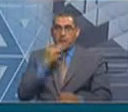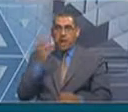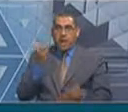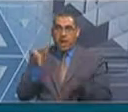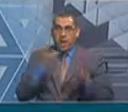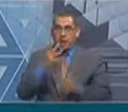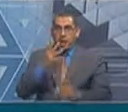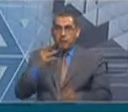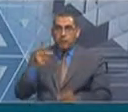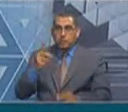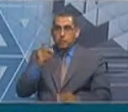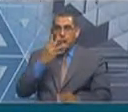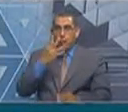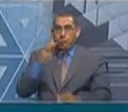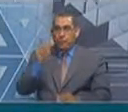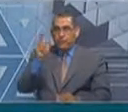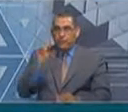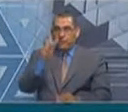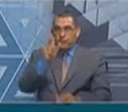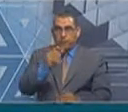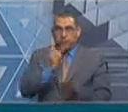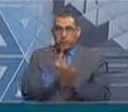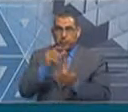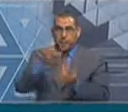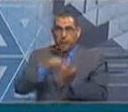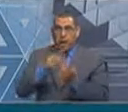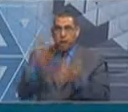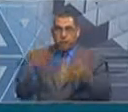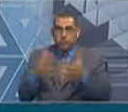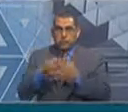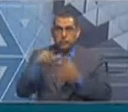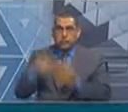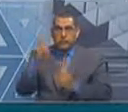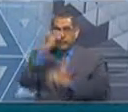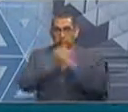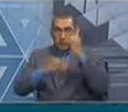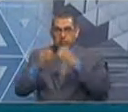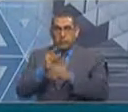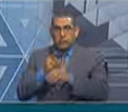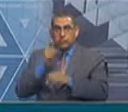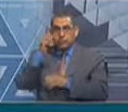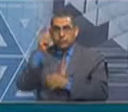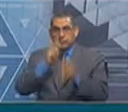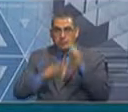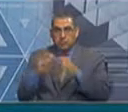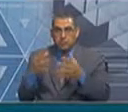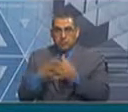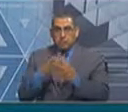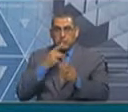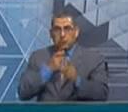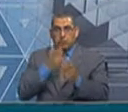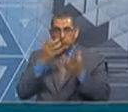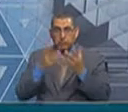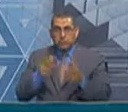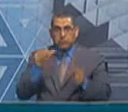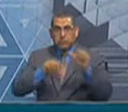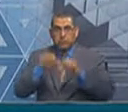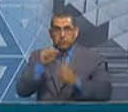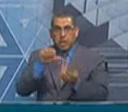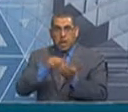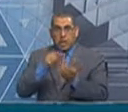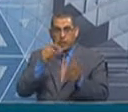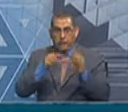من 24 شخصية وكيان شاركوا في البرامج النووية والصاروخية والأسلحة التقليدية